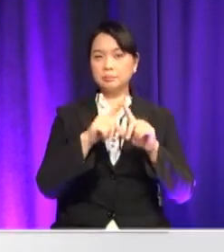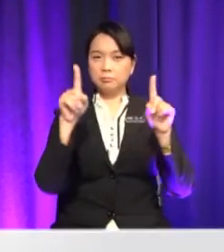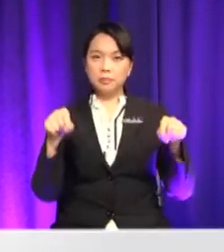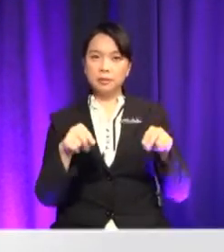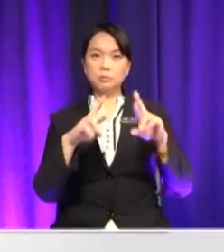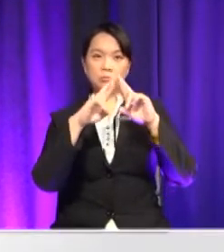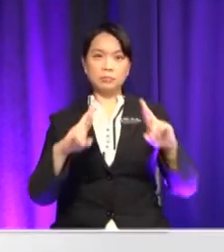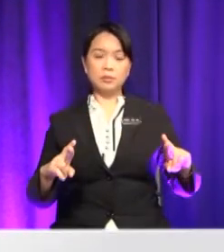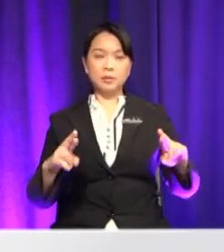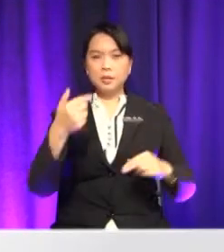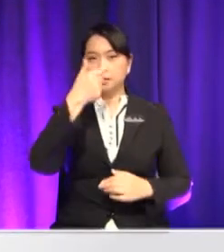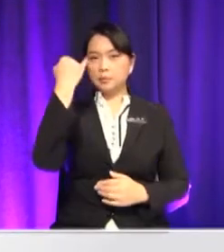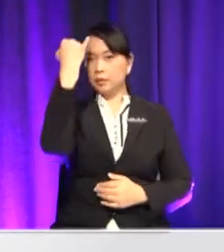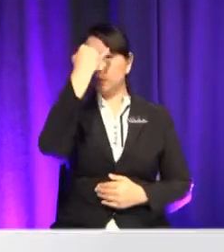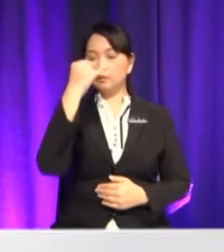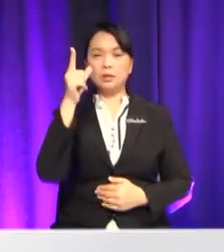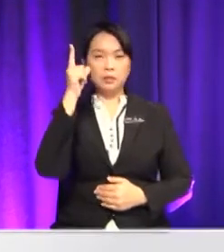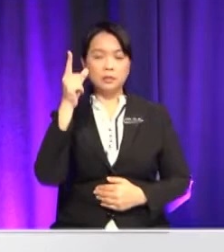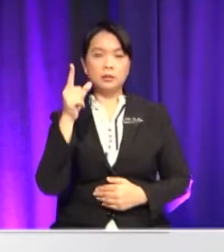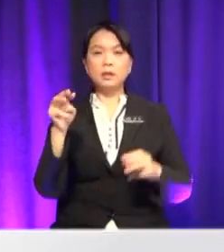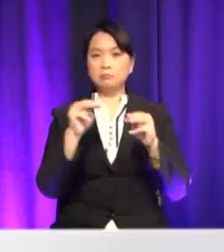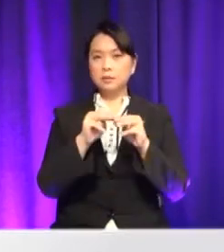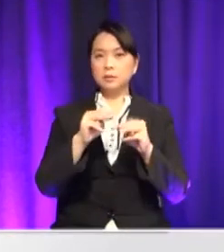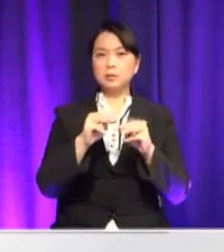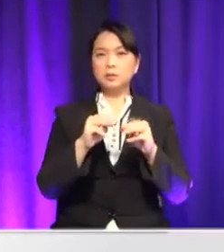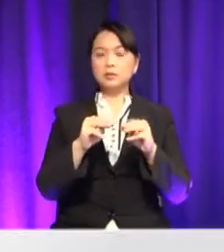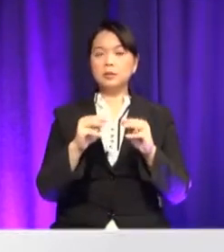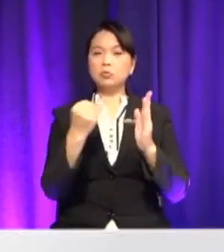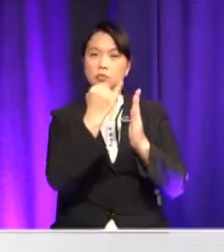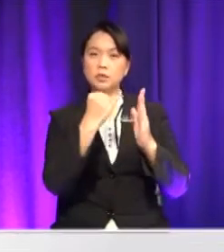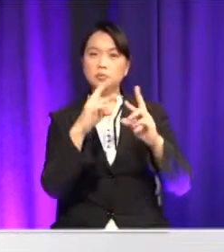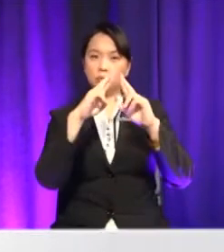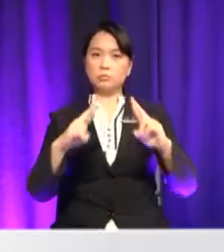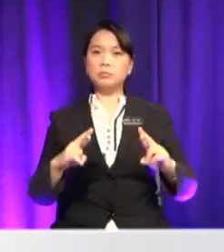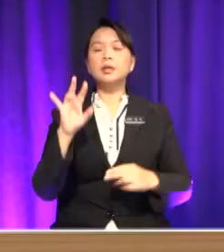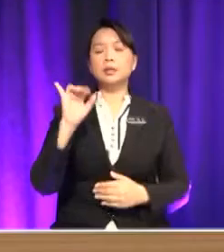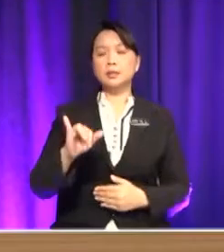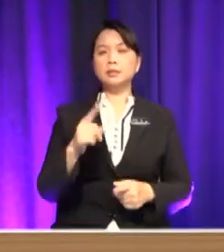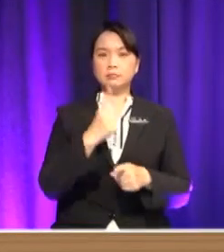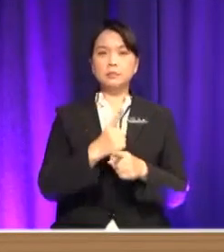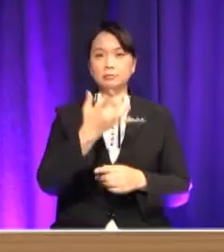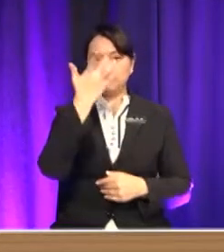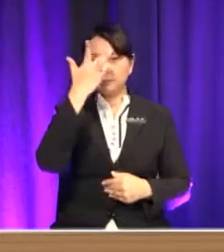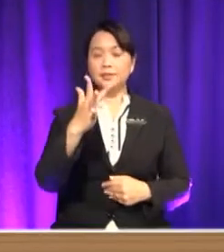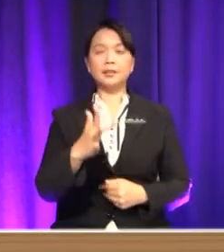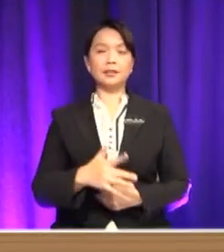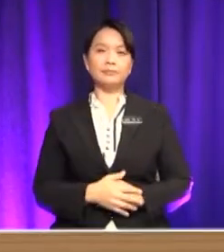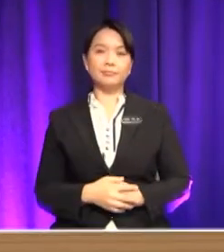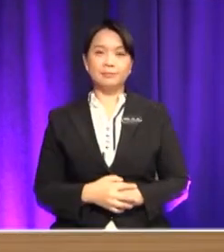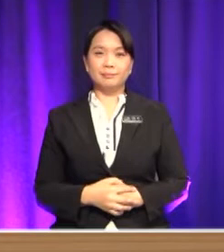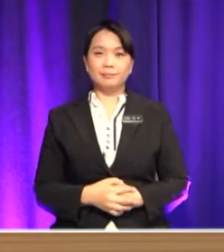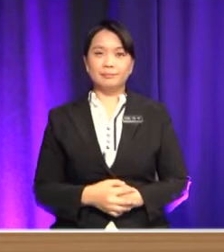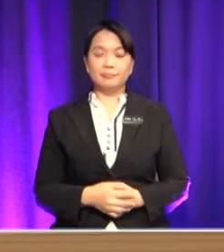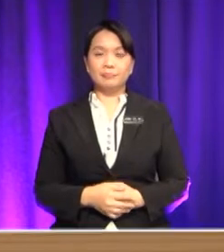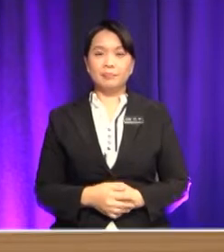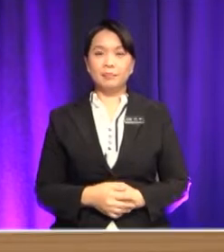itu adalah lukisan bumbung yang ada di bahagian atas, cikgu. Ya, memang pandai Irfan ni. Boleh Betul. masuk kelas JKT. Okey, pelan Okey,